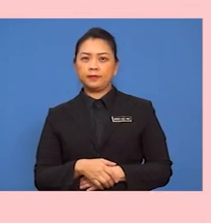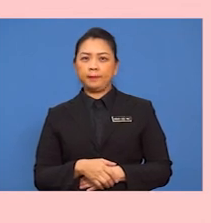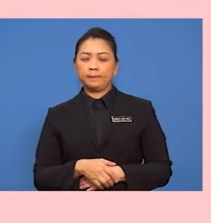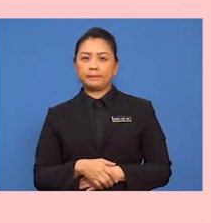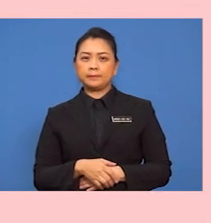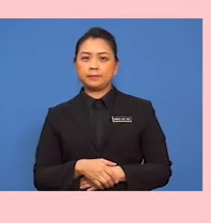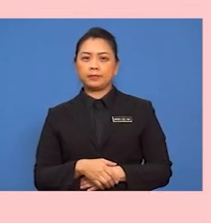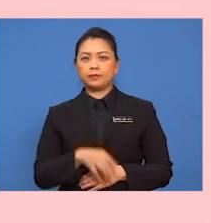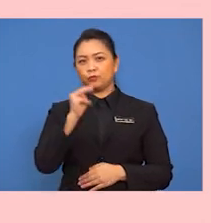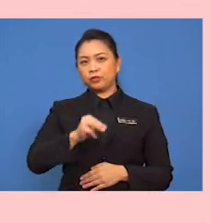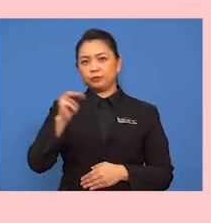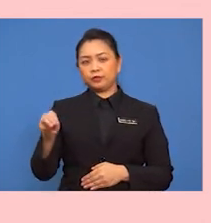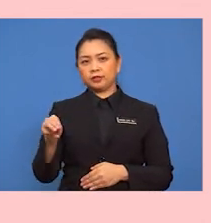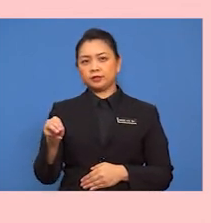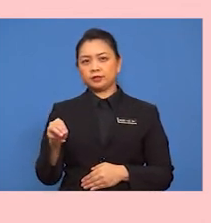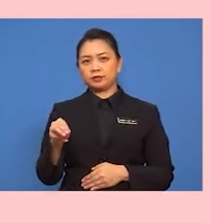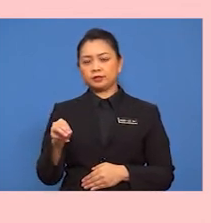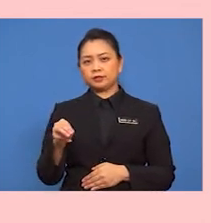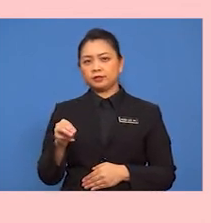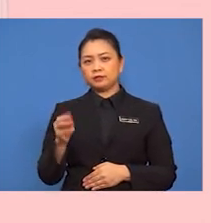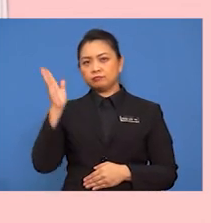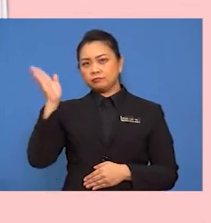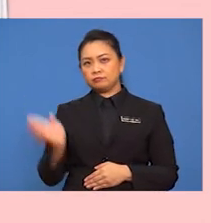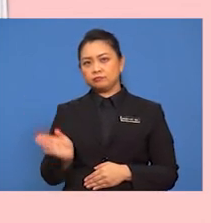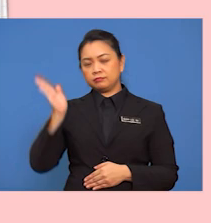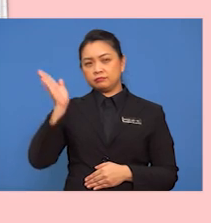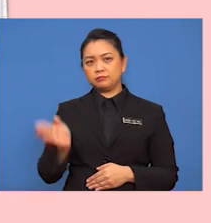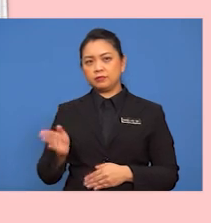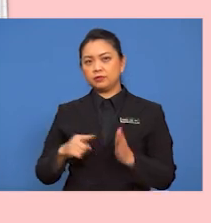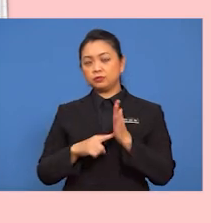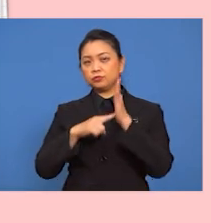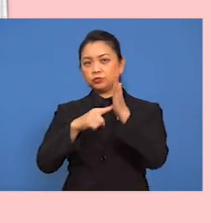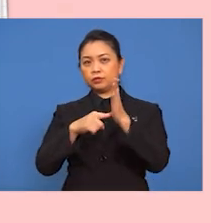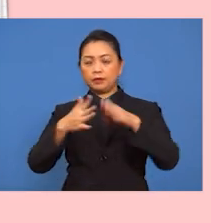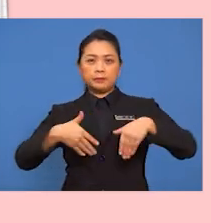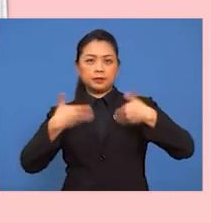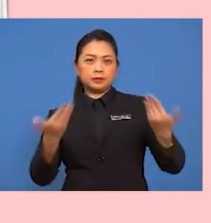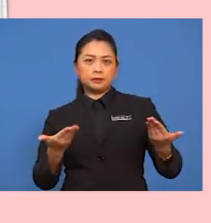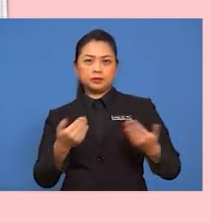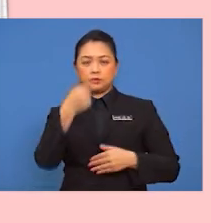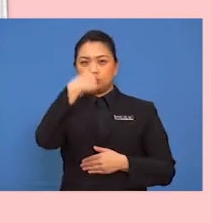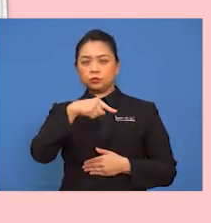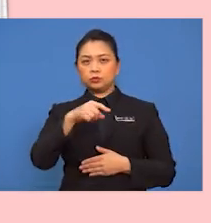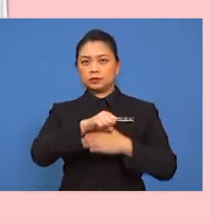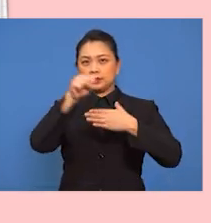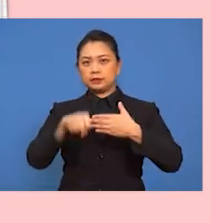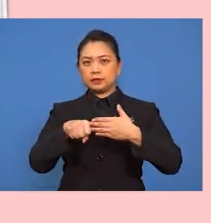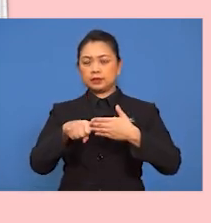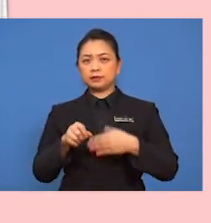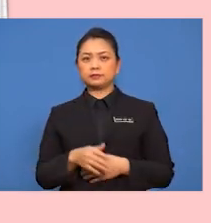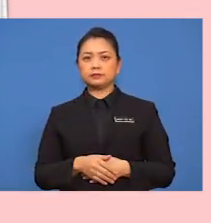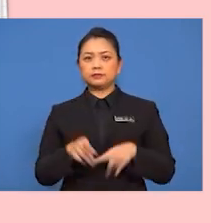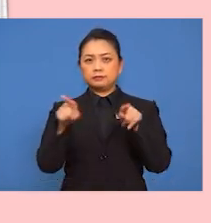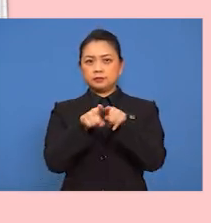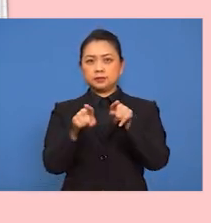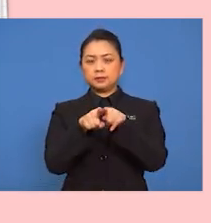Murid-murid Paparan menunjukkan bagaimana untuk menyelesaikan